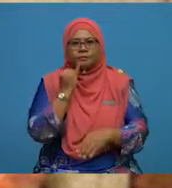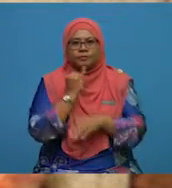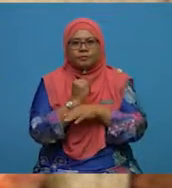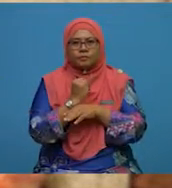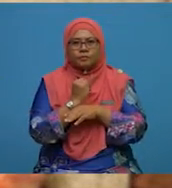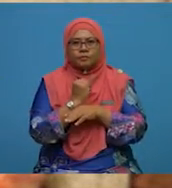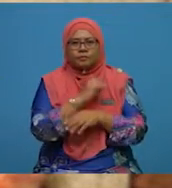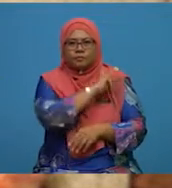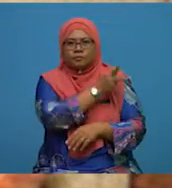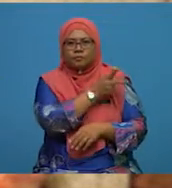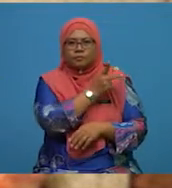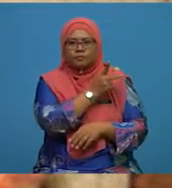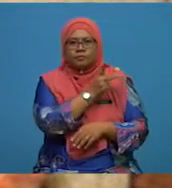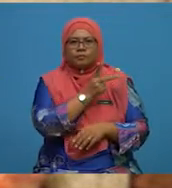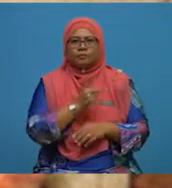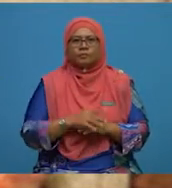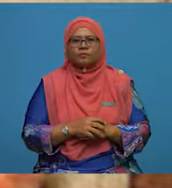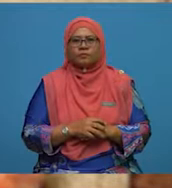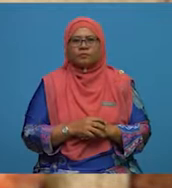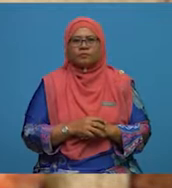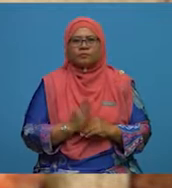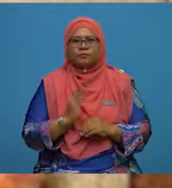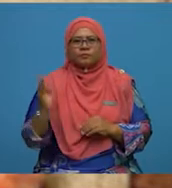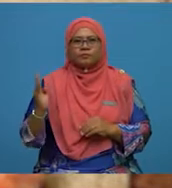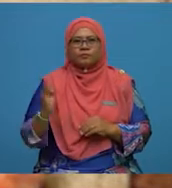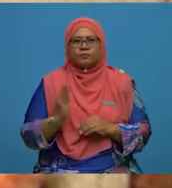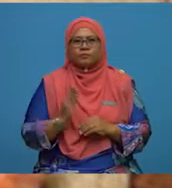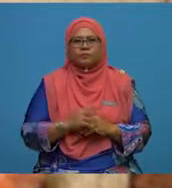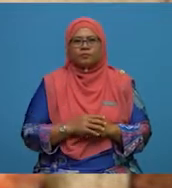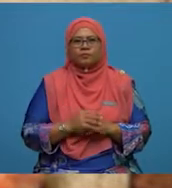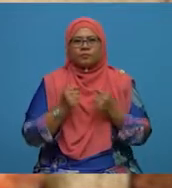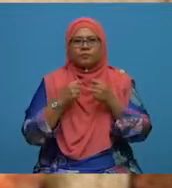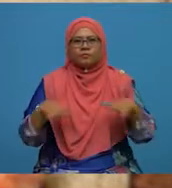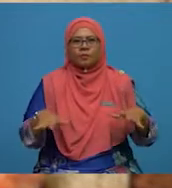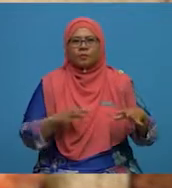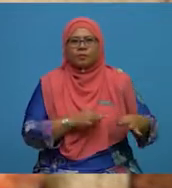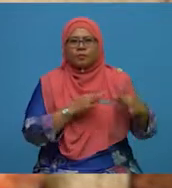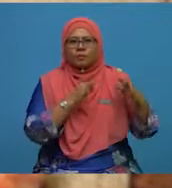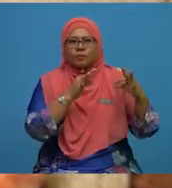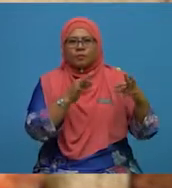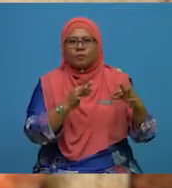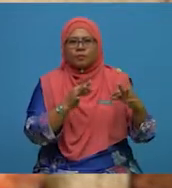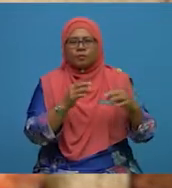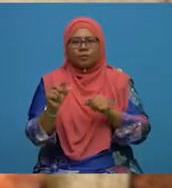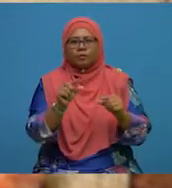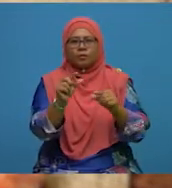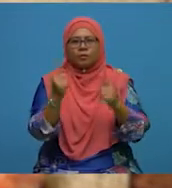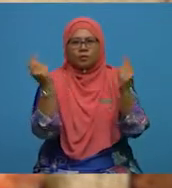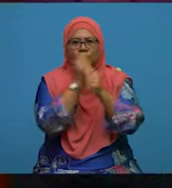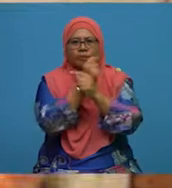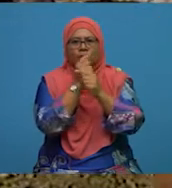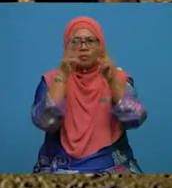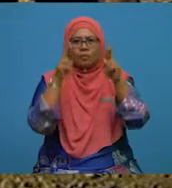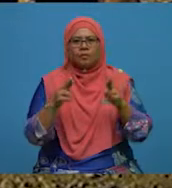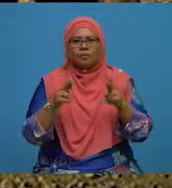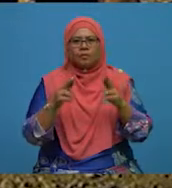kezaliman pihak penjajah dan dasar pembaratan kerajaan telah membangkitkan gerakan penentangan